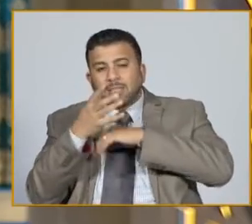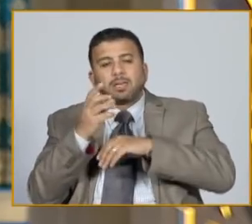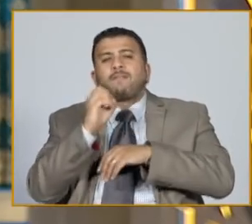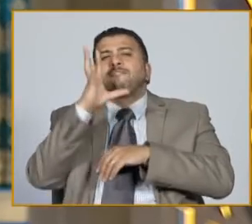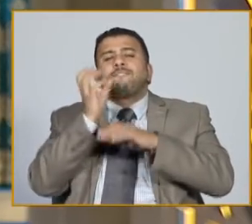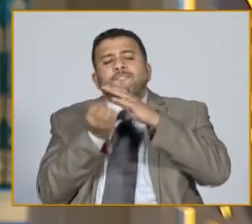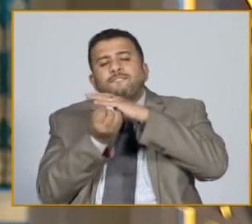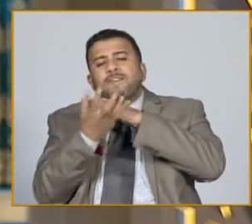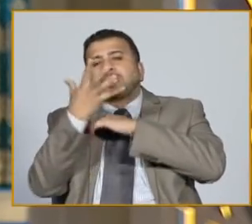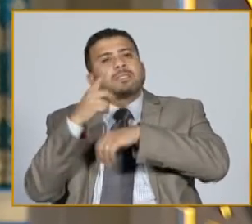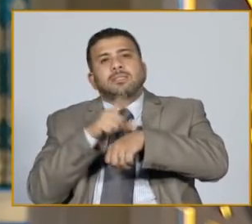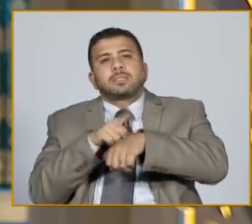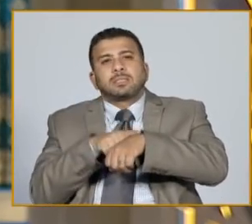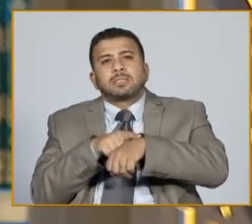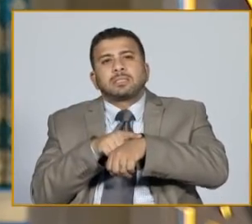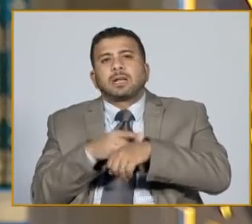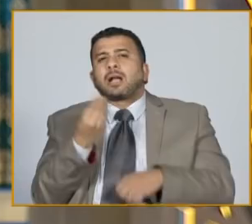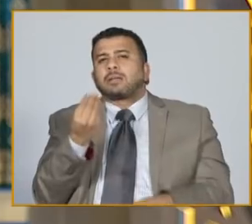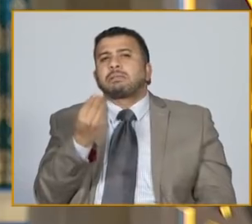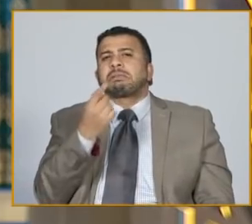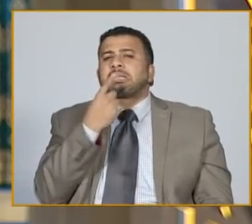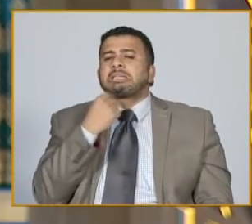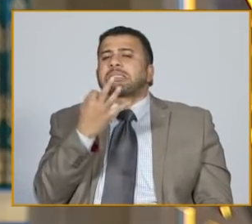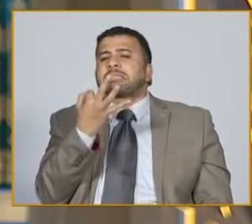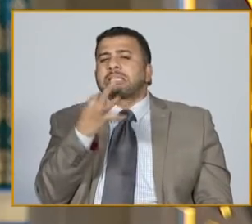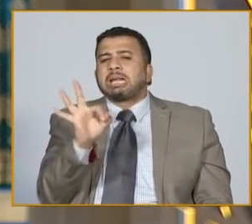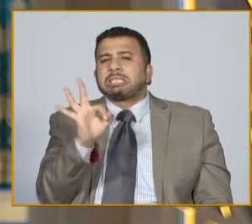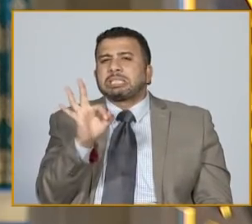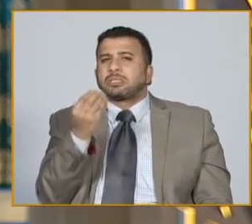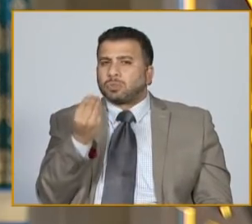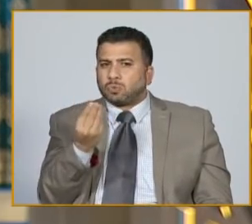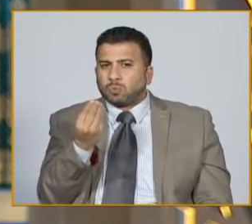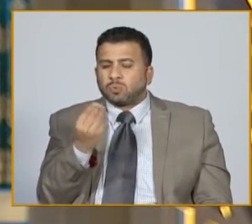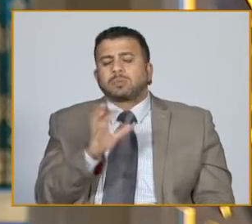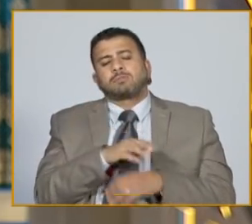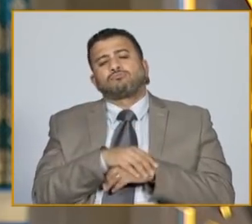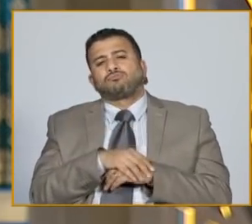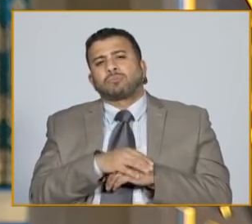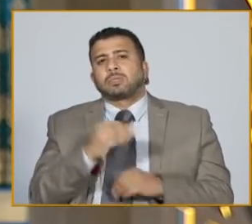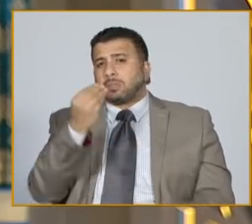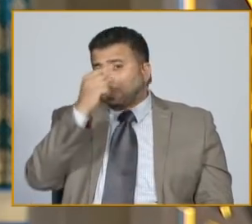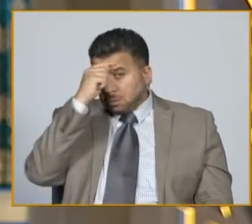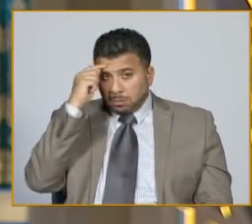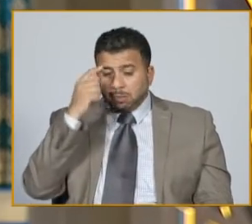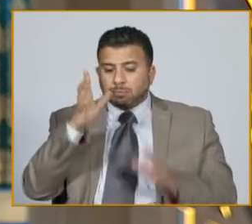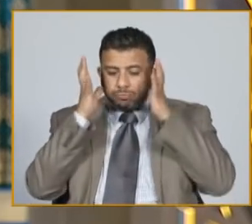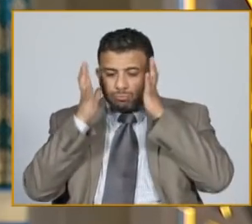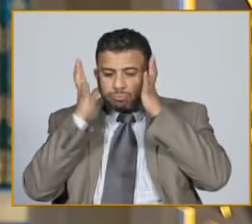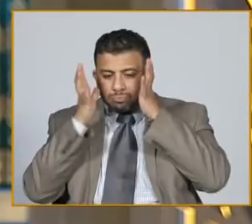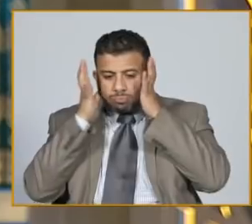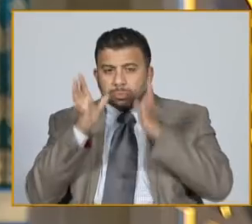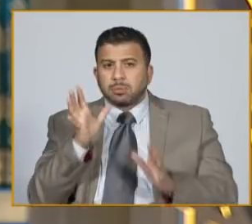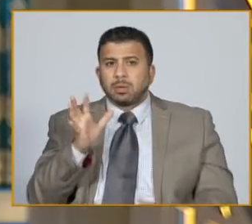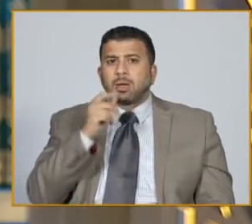يصلون؟ بعد الأذان 25 دقيقة 30 دقيقة. لو أن امرأة في البيت أذن الفجر وما صلت الفجر إلا بعد